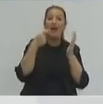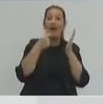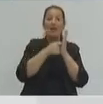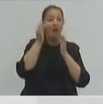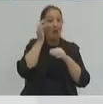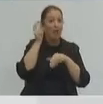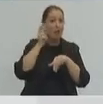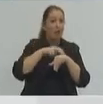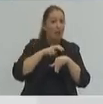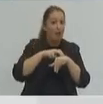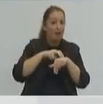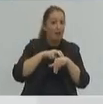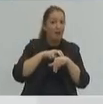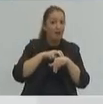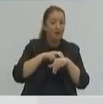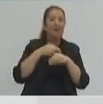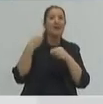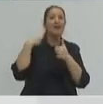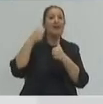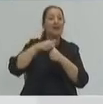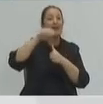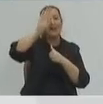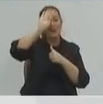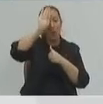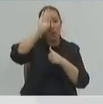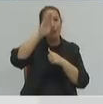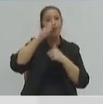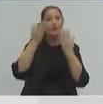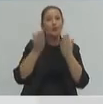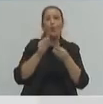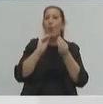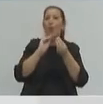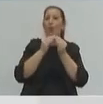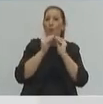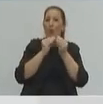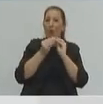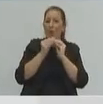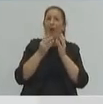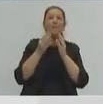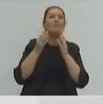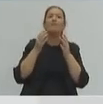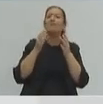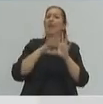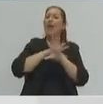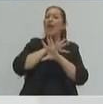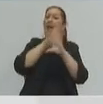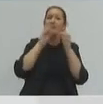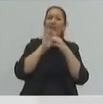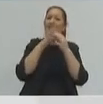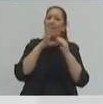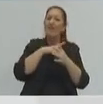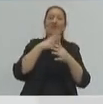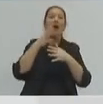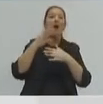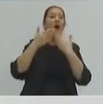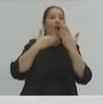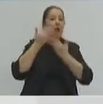anmak, yine İstanbul'umuzun problemlerini, dertlerini anlatmak,